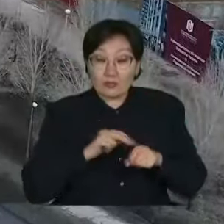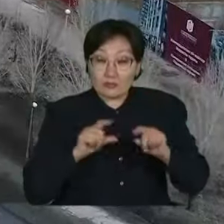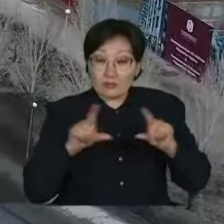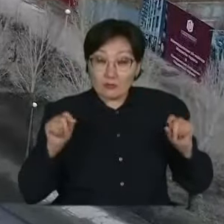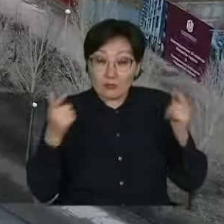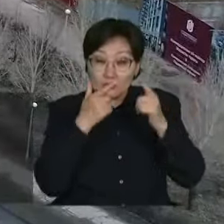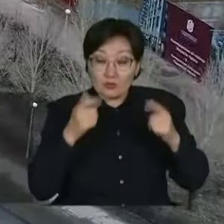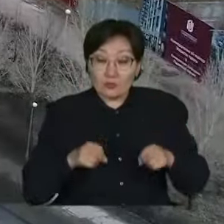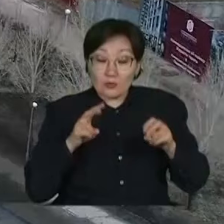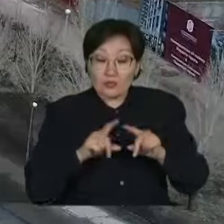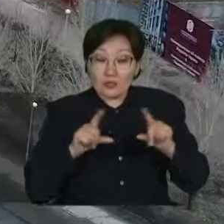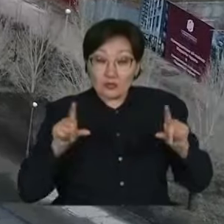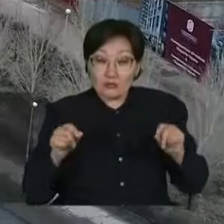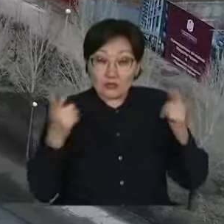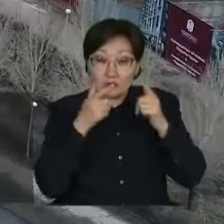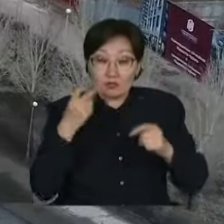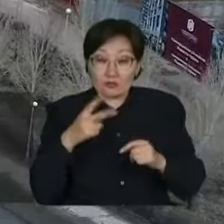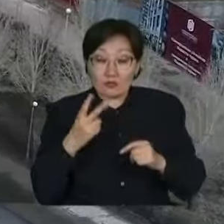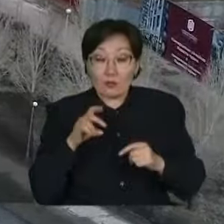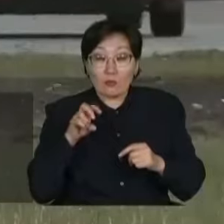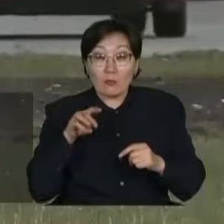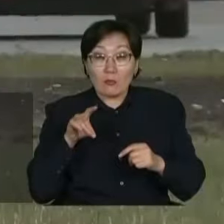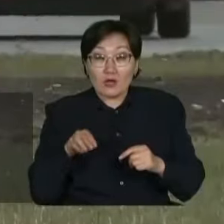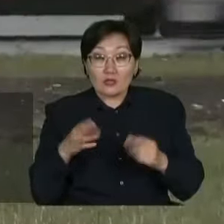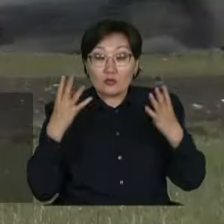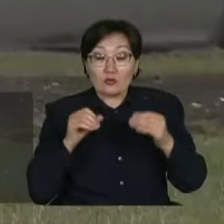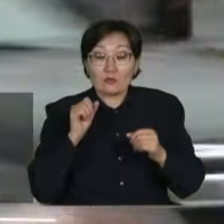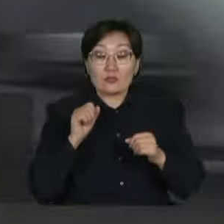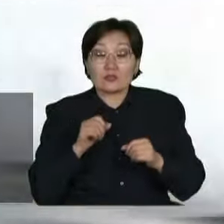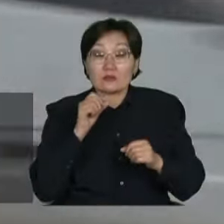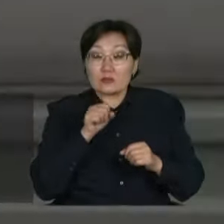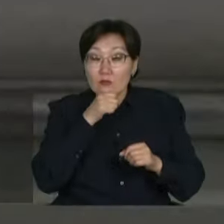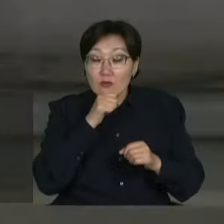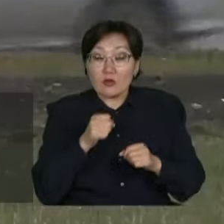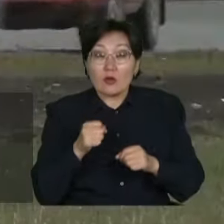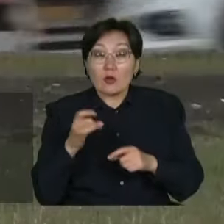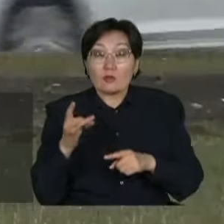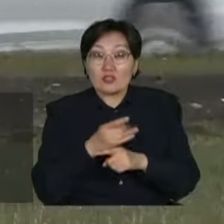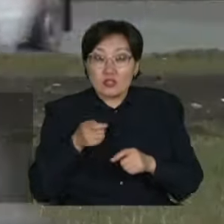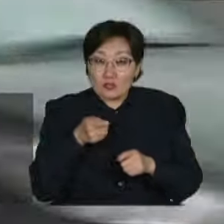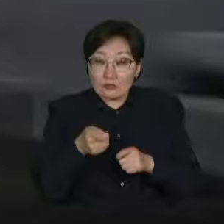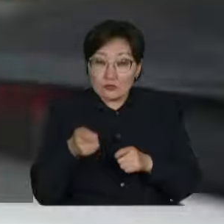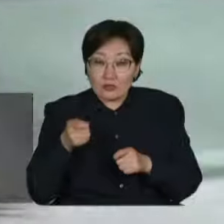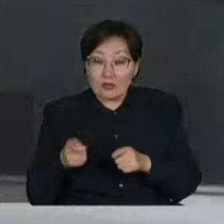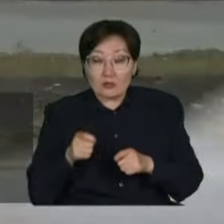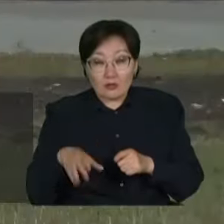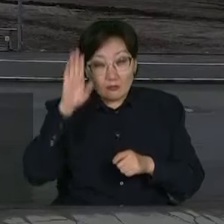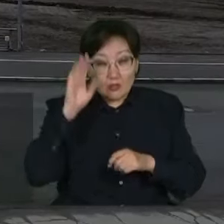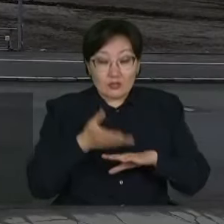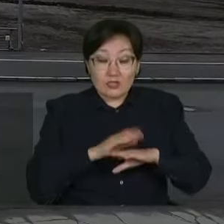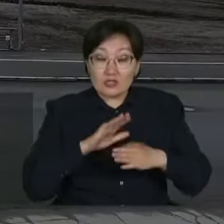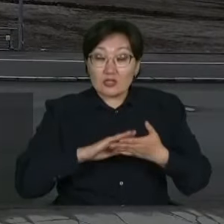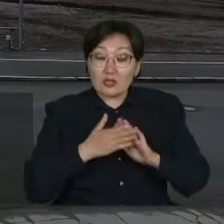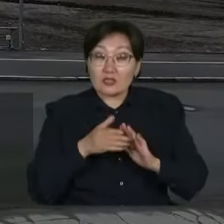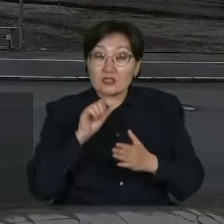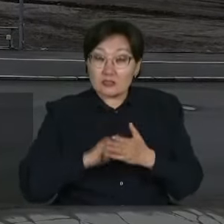хабарлады. Құзырлы органның мәлімдеуінше 22 наурыз күні ер адам немересіне бірнеше рет пышақ салған, бала ауыр жарақат салдарынан көз